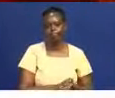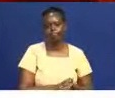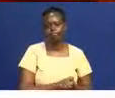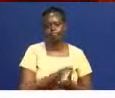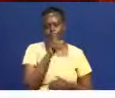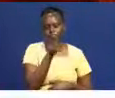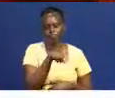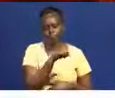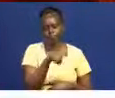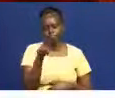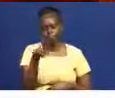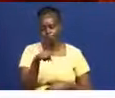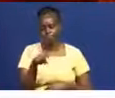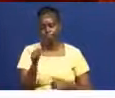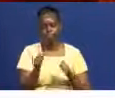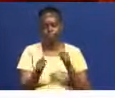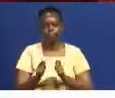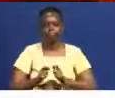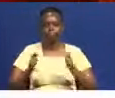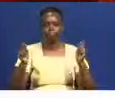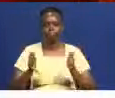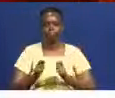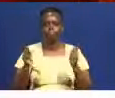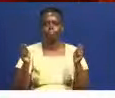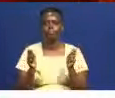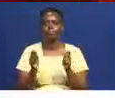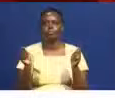makosa haya ya kuandamana tu,